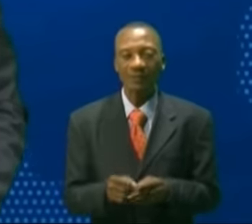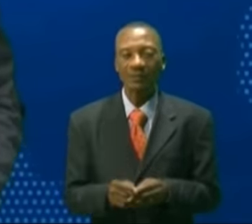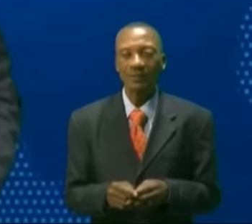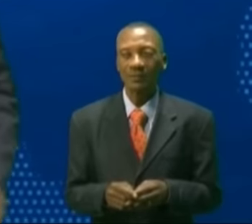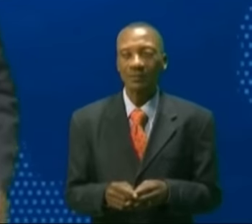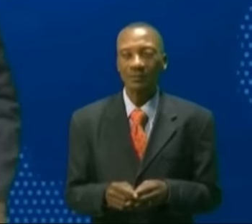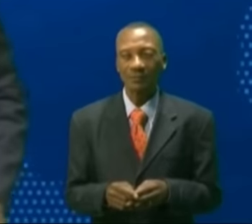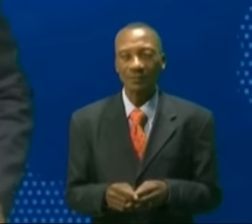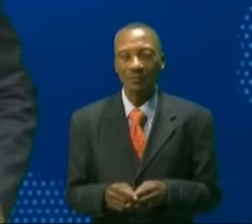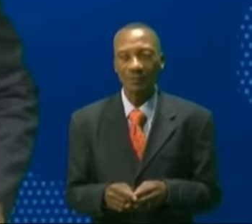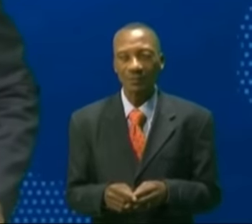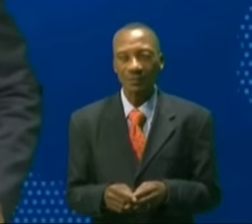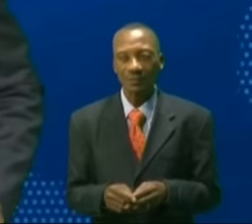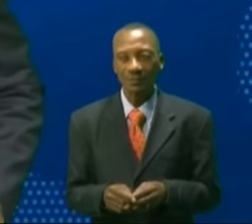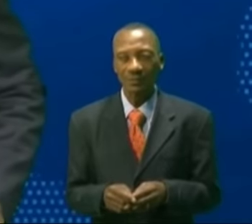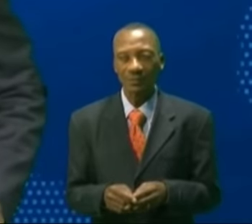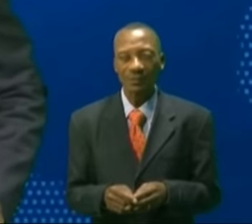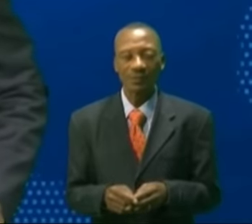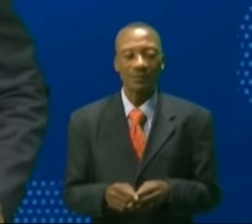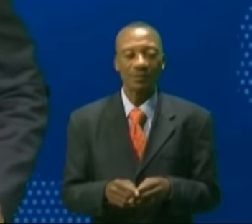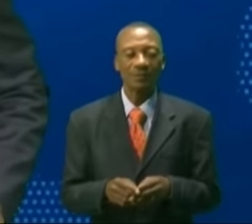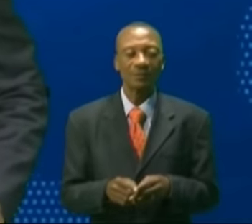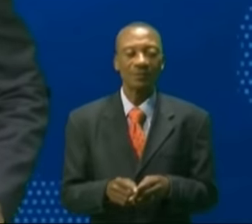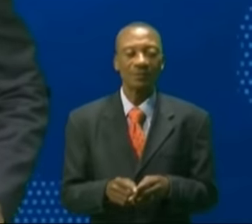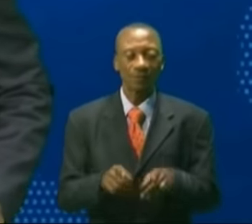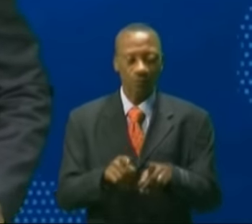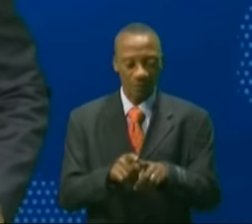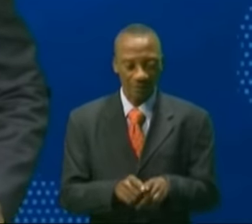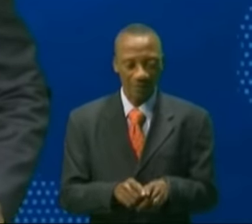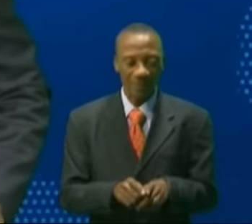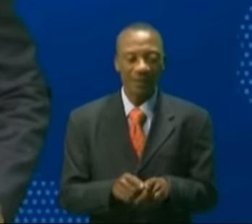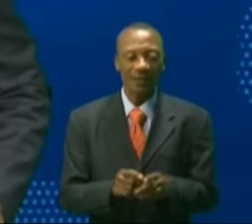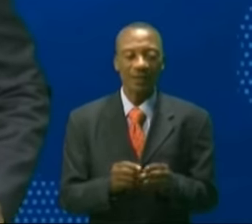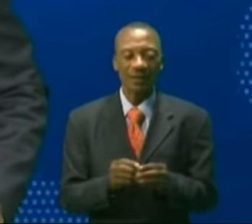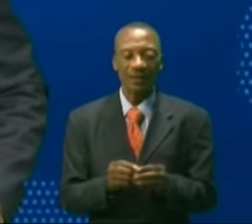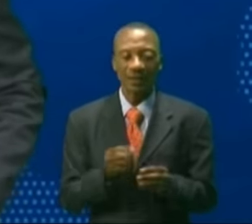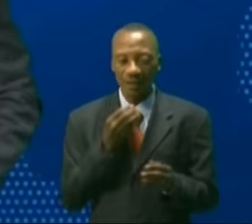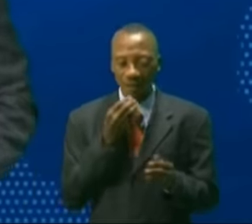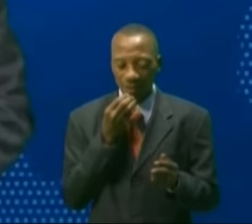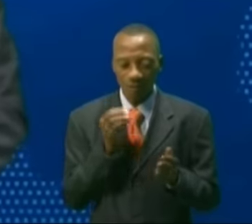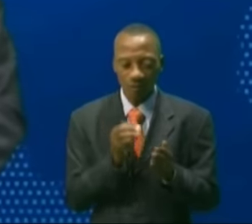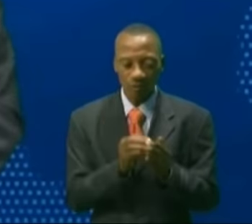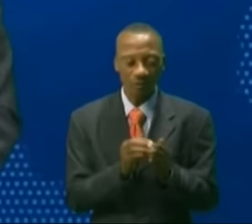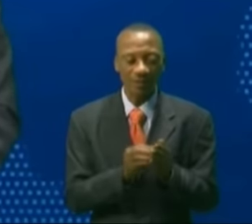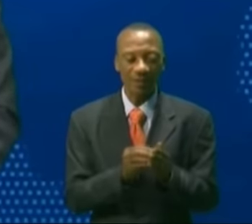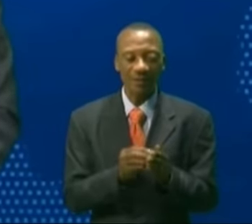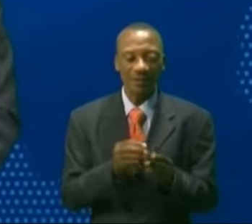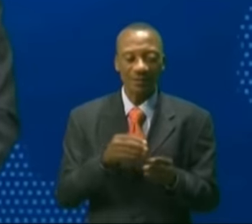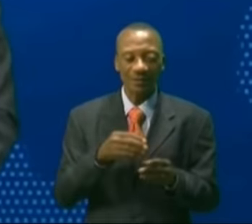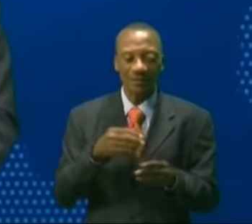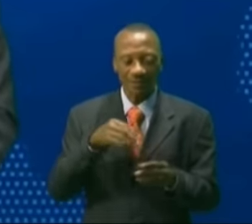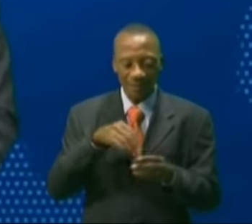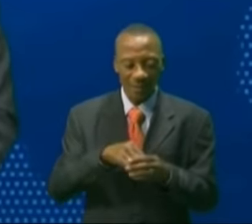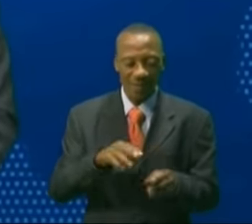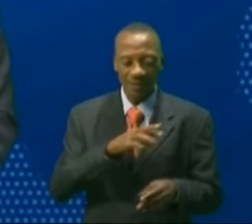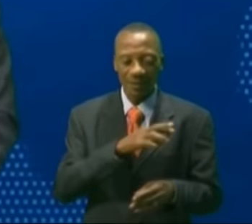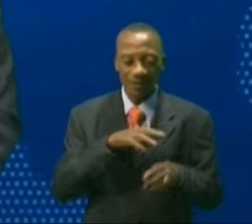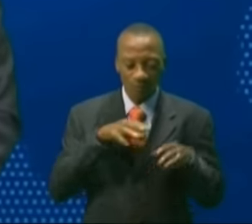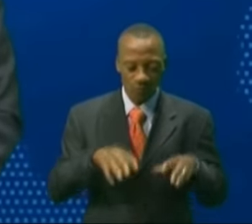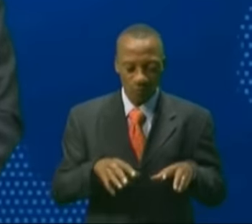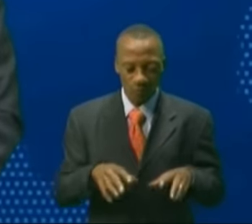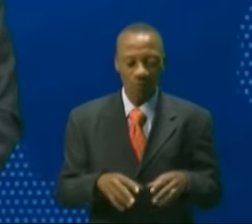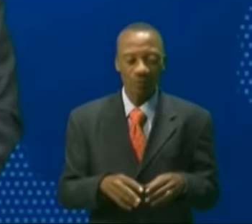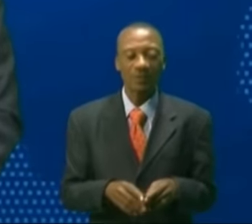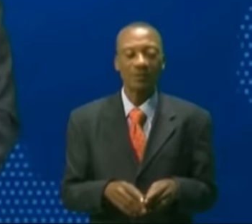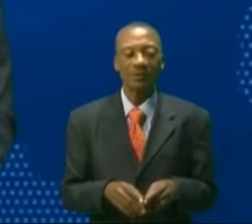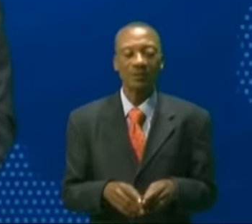partie du territoire de la République démocratique du Congo, vu la nécessité et l'urgence, les conseils des